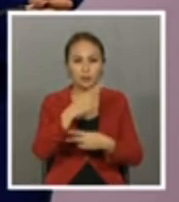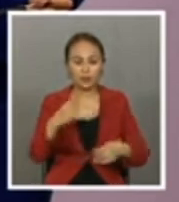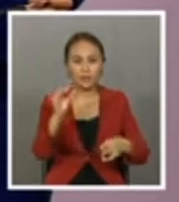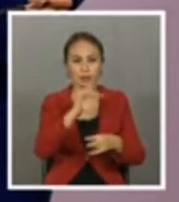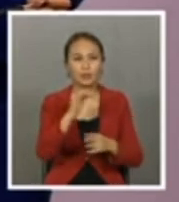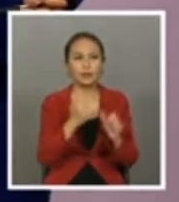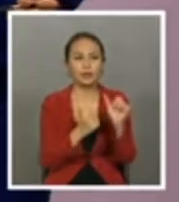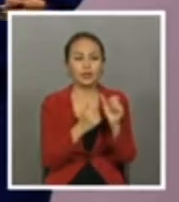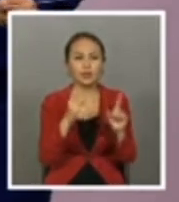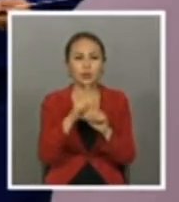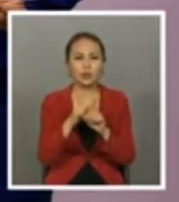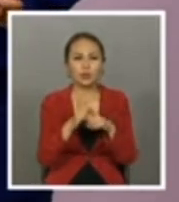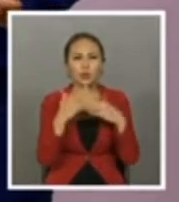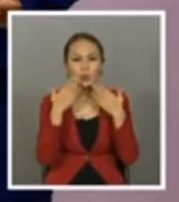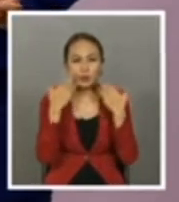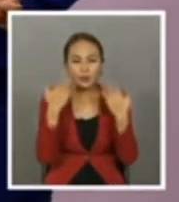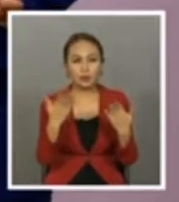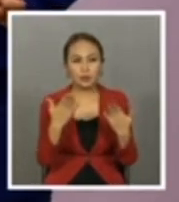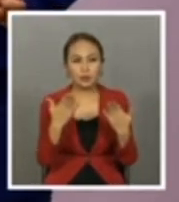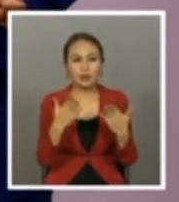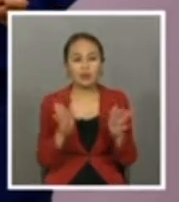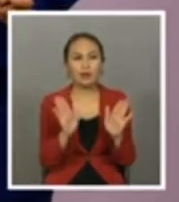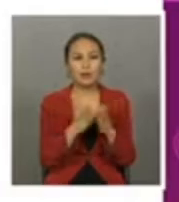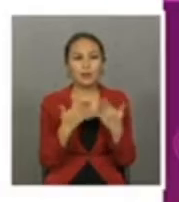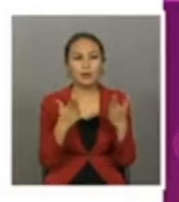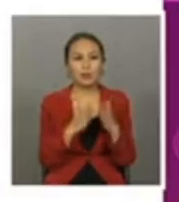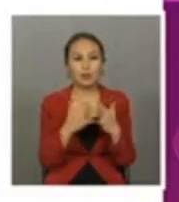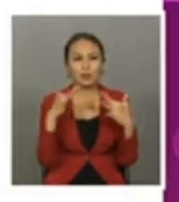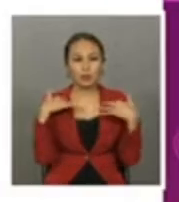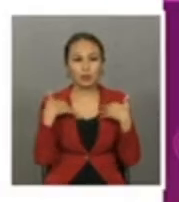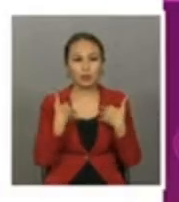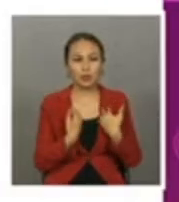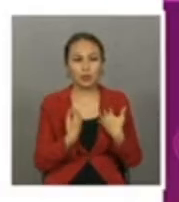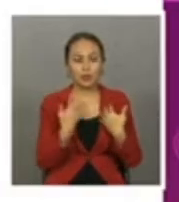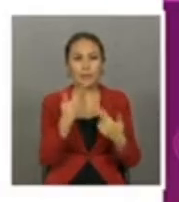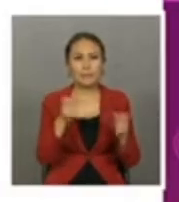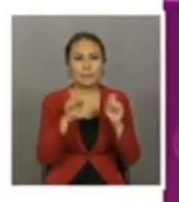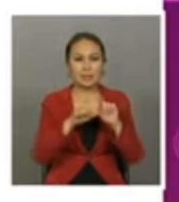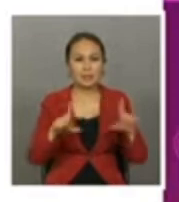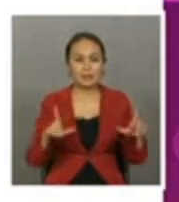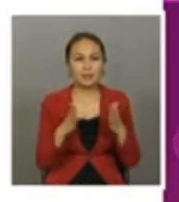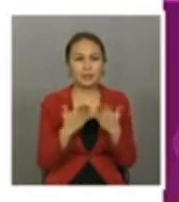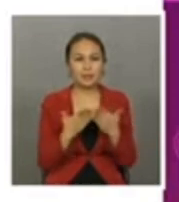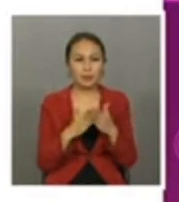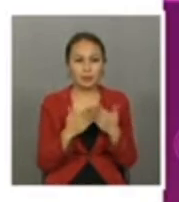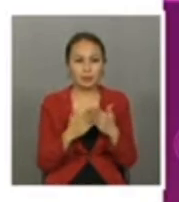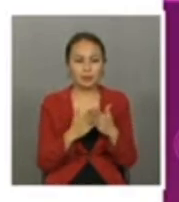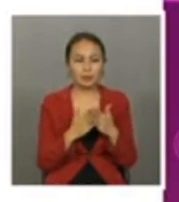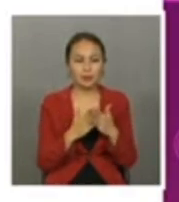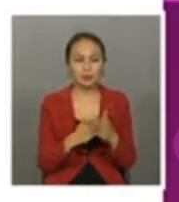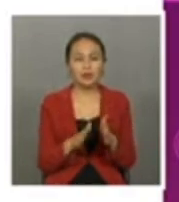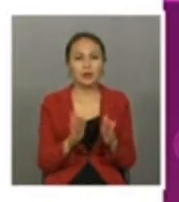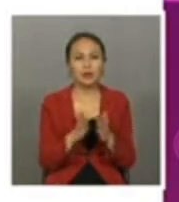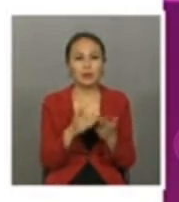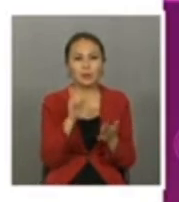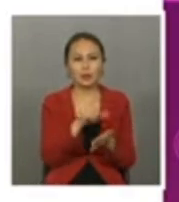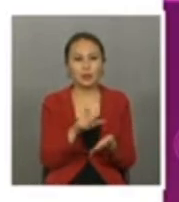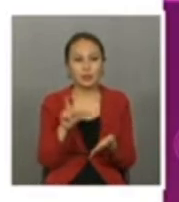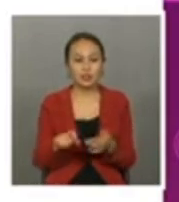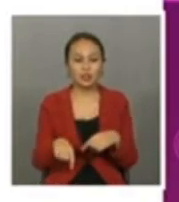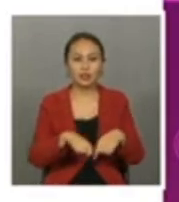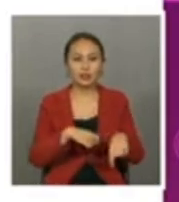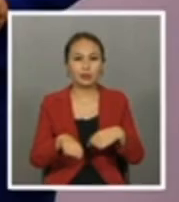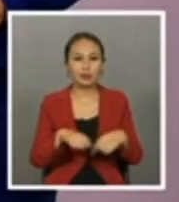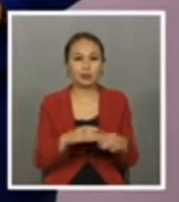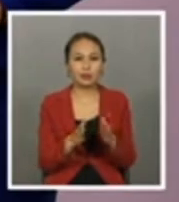сөздерді оқиық. Кітаптар мұңы, мектеп кітапханасы, кітапханашы, жыртылған